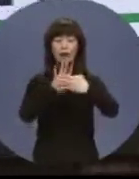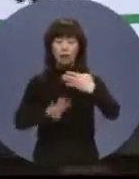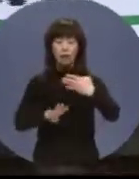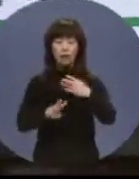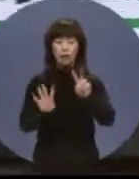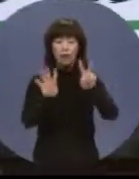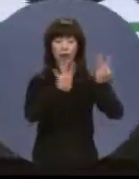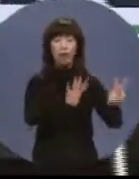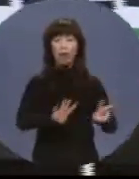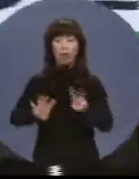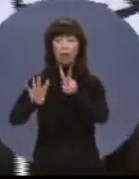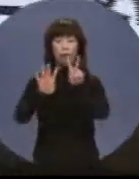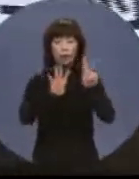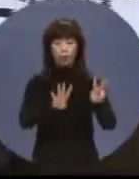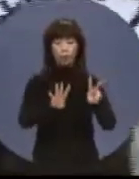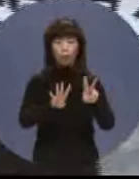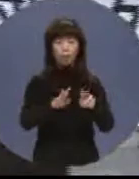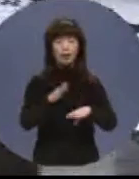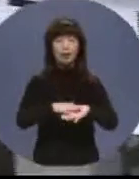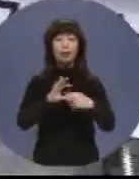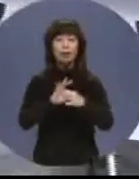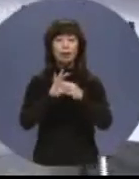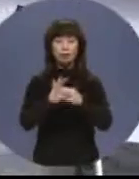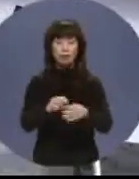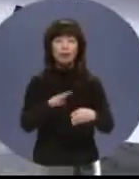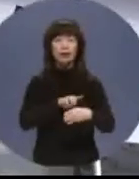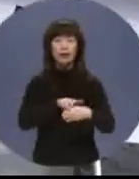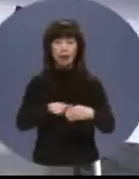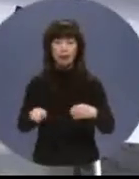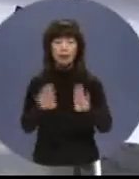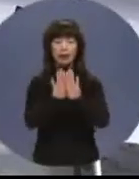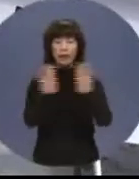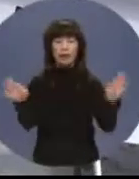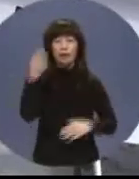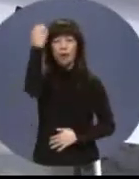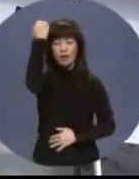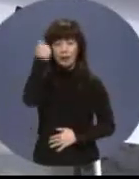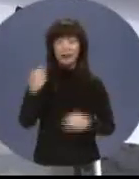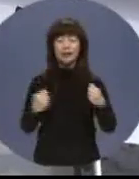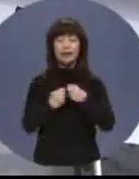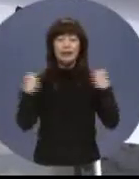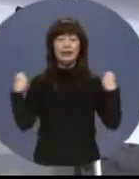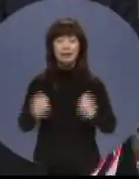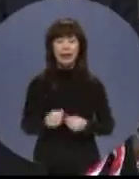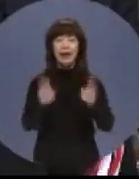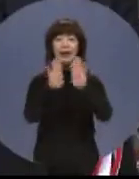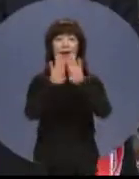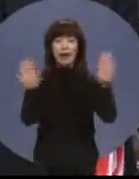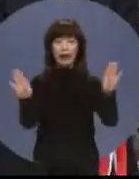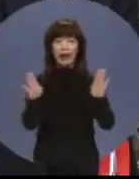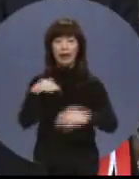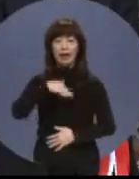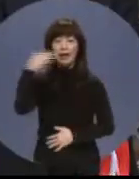念したセレモニーが行われ、山下市長をはじめ関係者が出席しました。